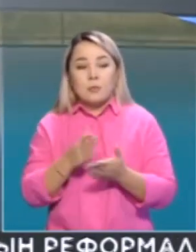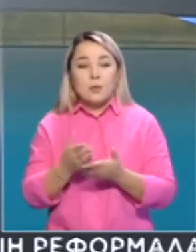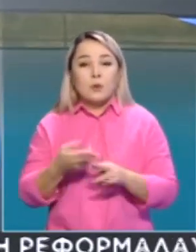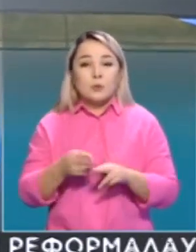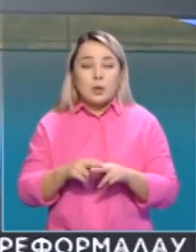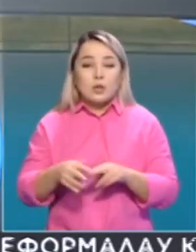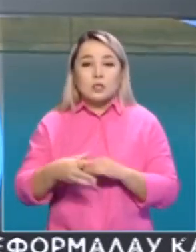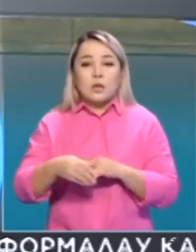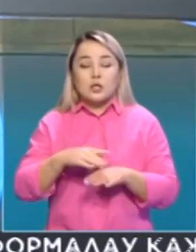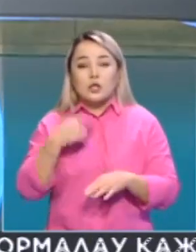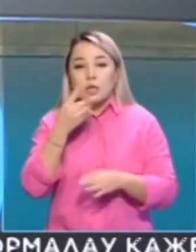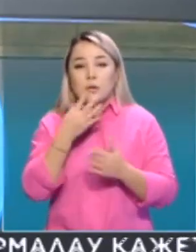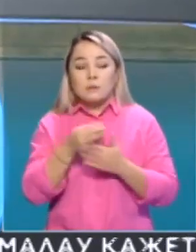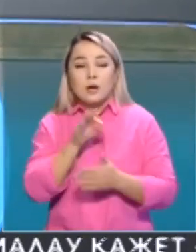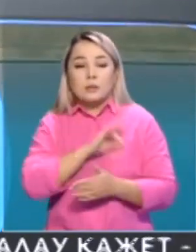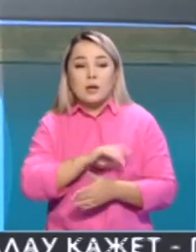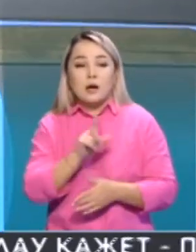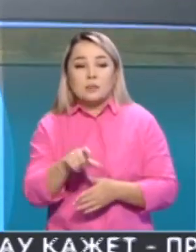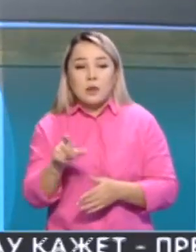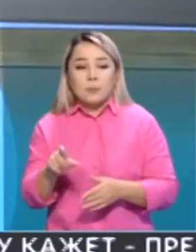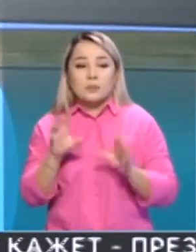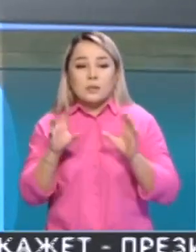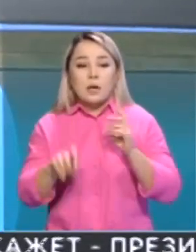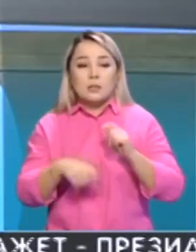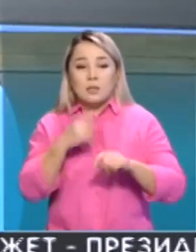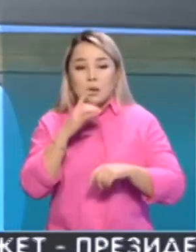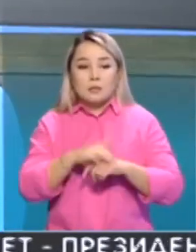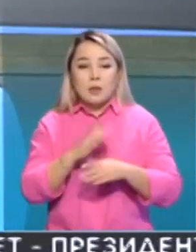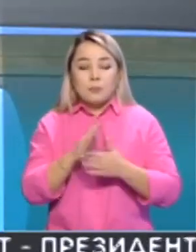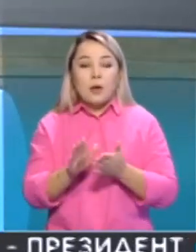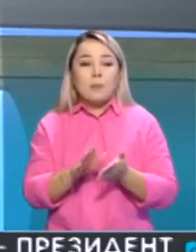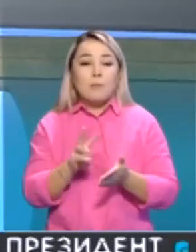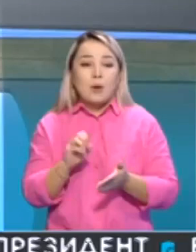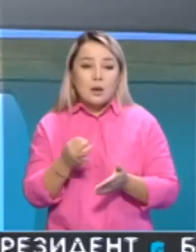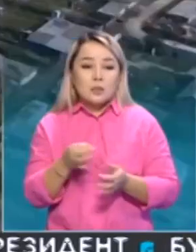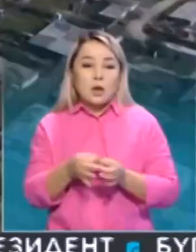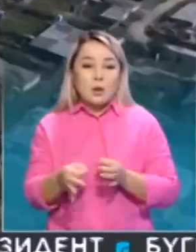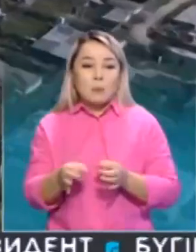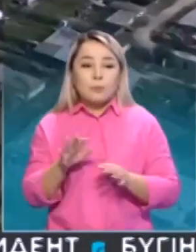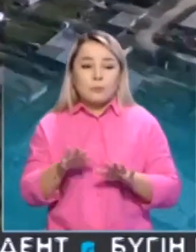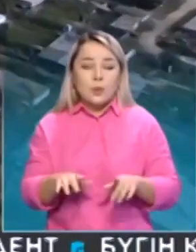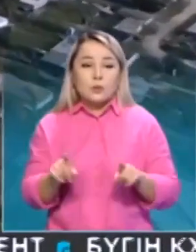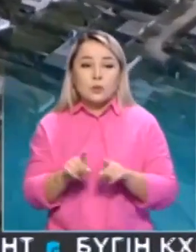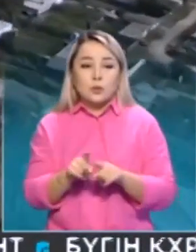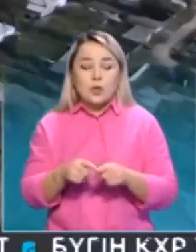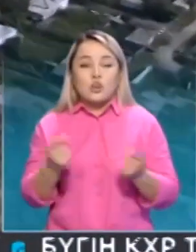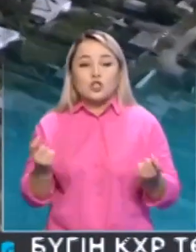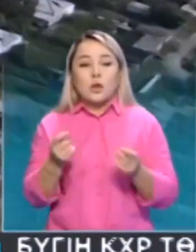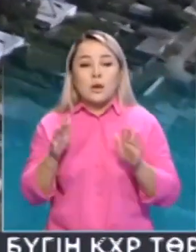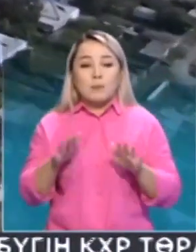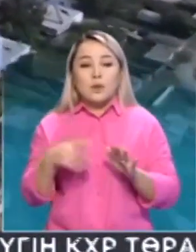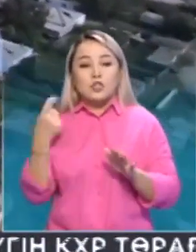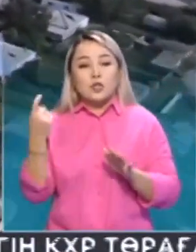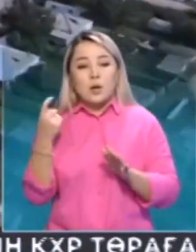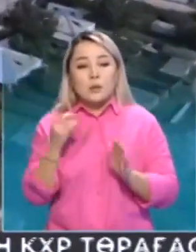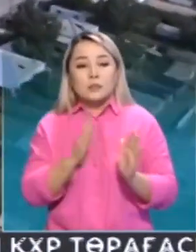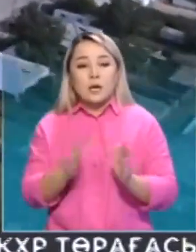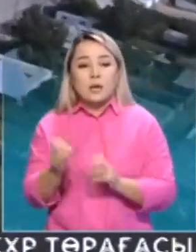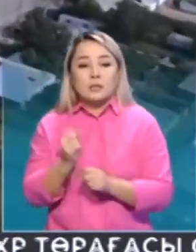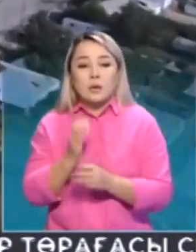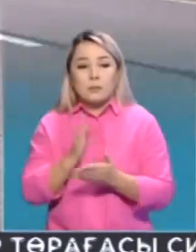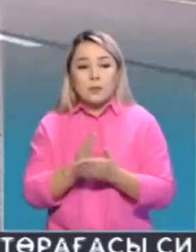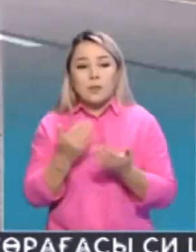кезінде жеке азаматтардың пайдалануына заңсыз берілген. Мәселен, Май ауданында 5 бірдей жайылымдық жер шаруалардың атына рәсімделген,